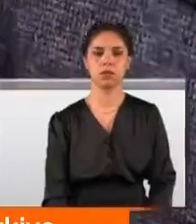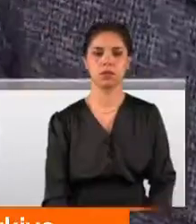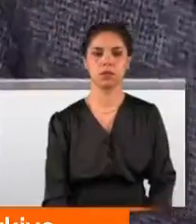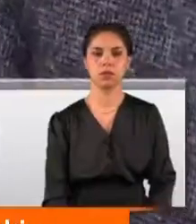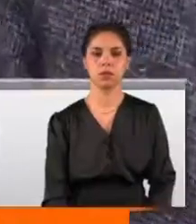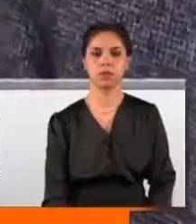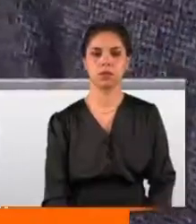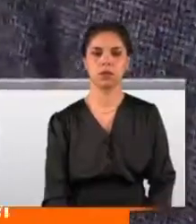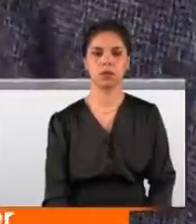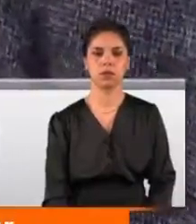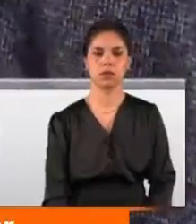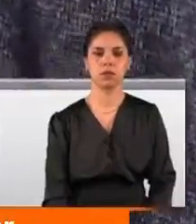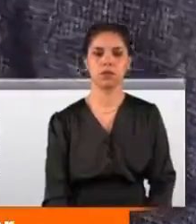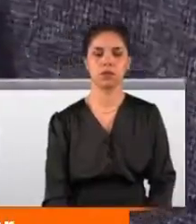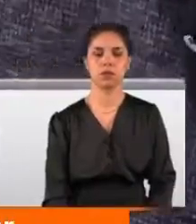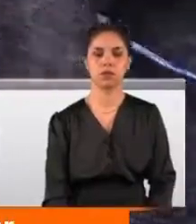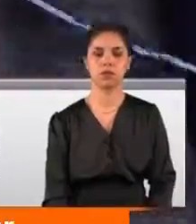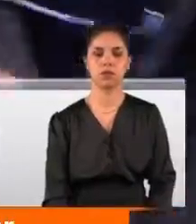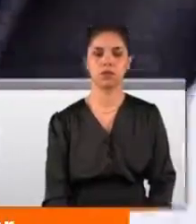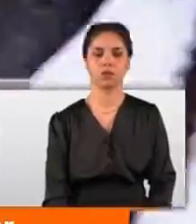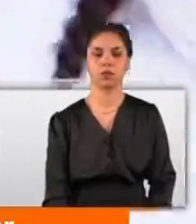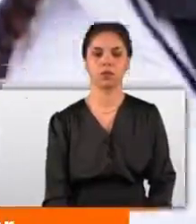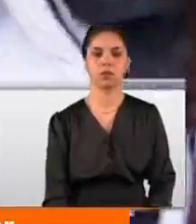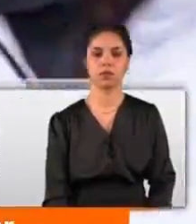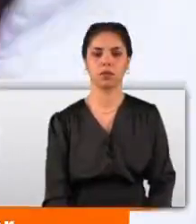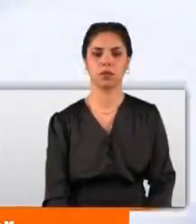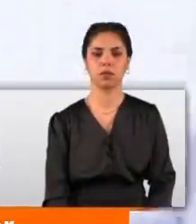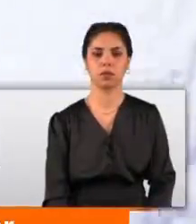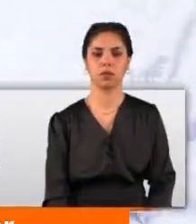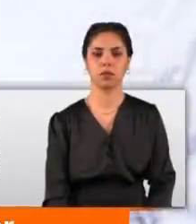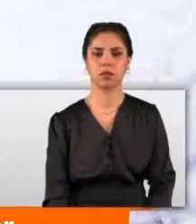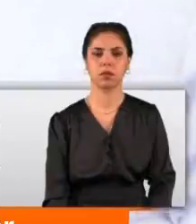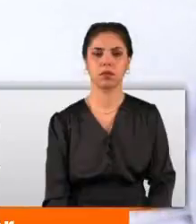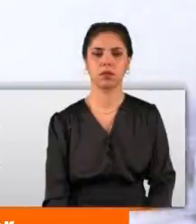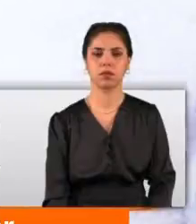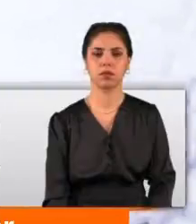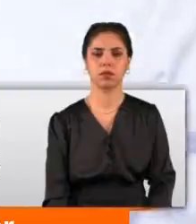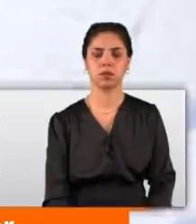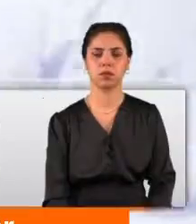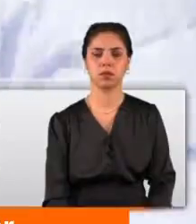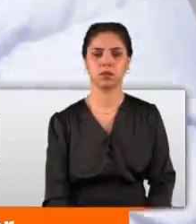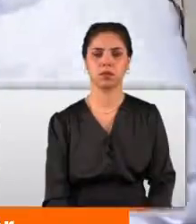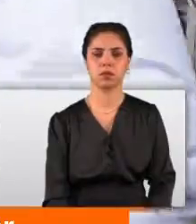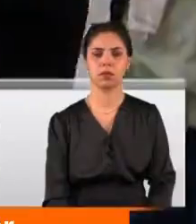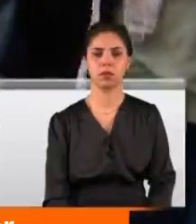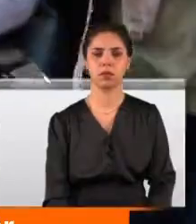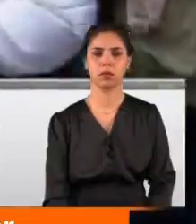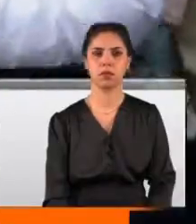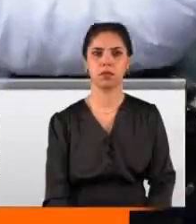halde tapu için de. Yatırdık diyorlar. Bakın o, bir kişi ya. O sorun o değil. Için para yatırdık. Ama bir kişi yatırdık. Sorun o